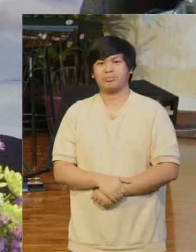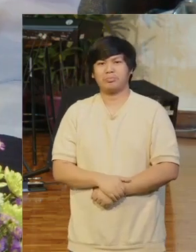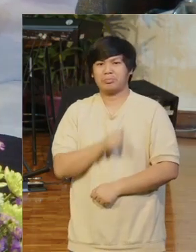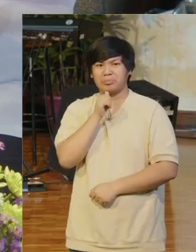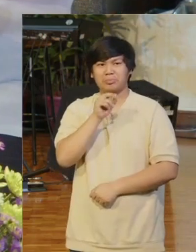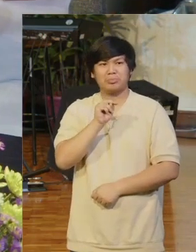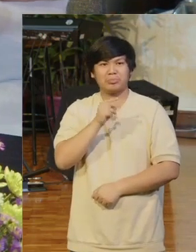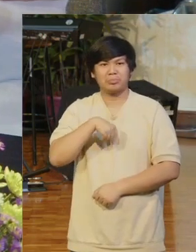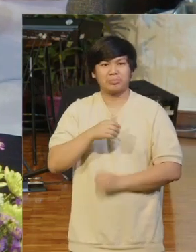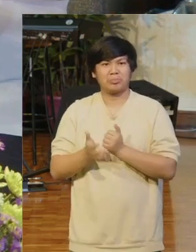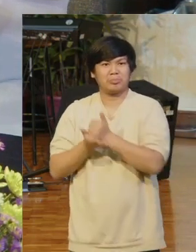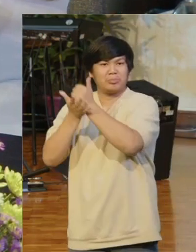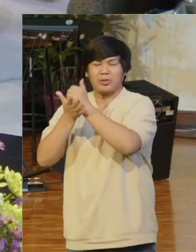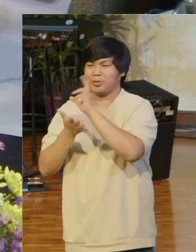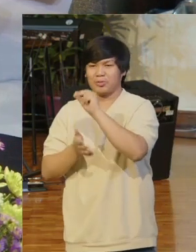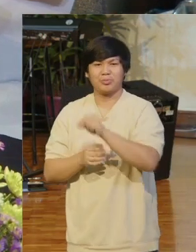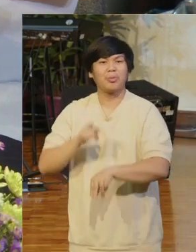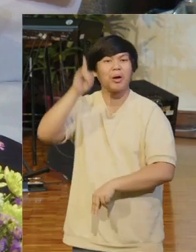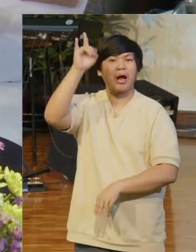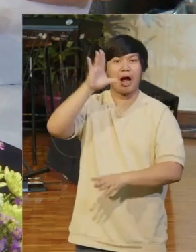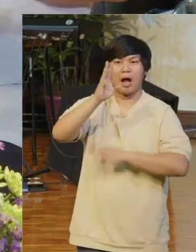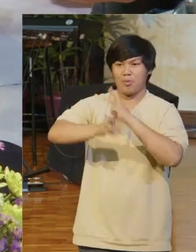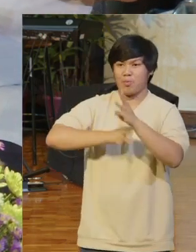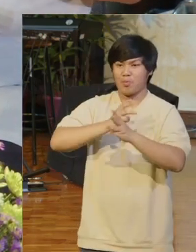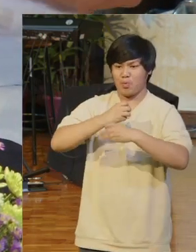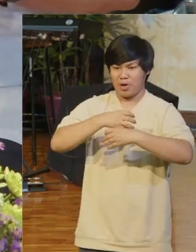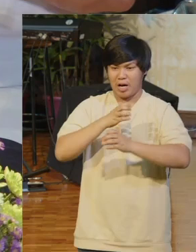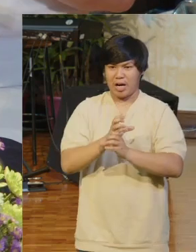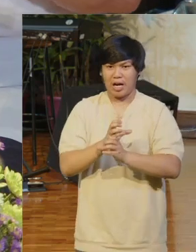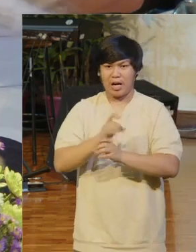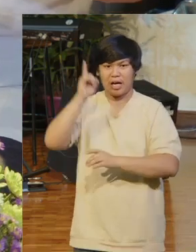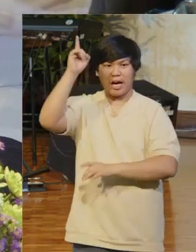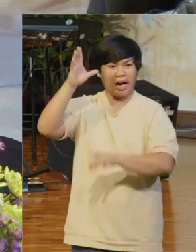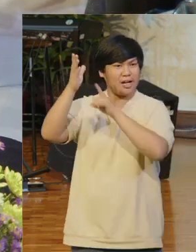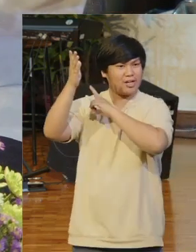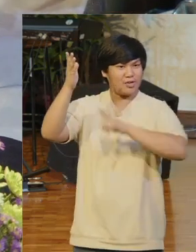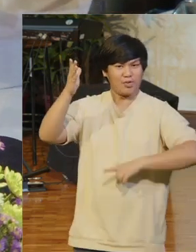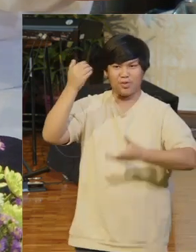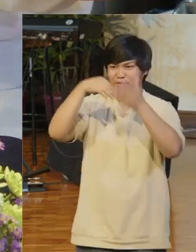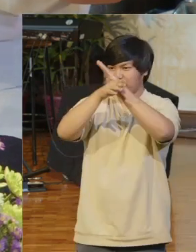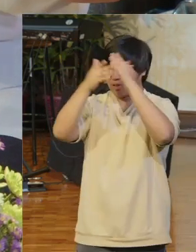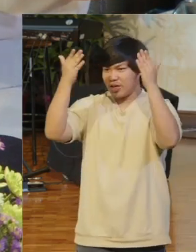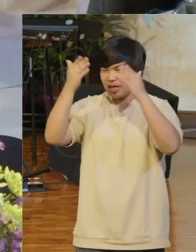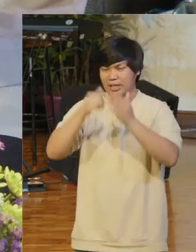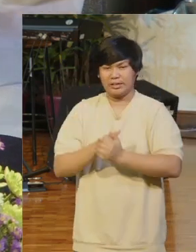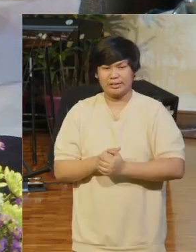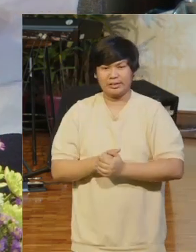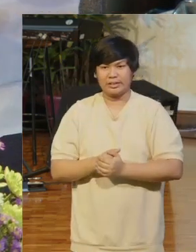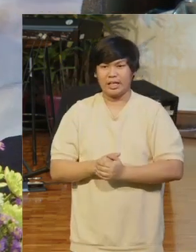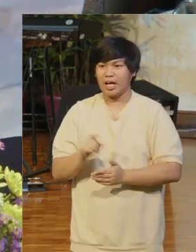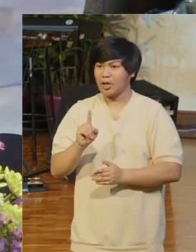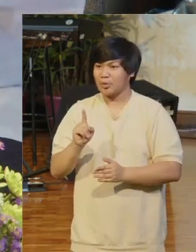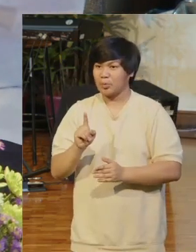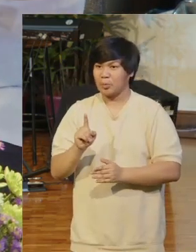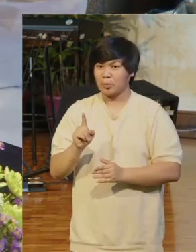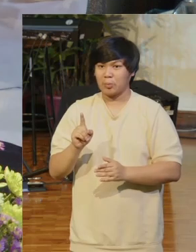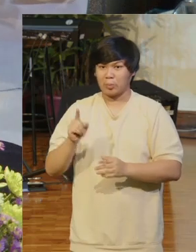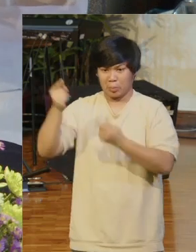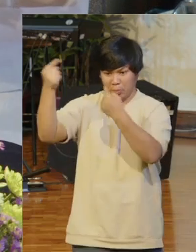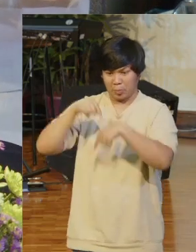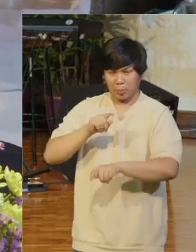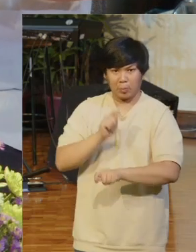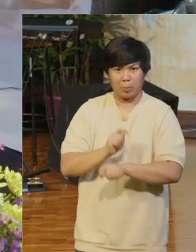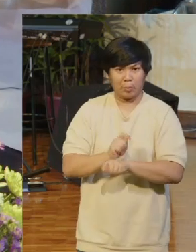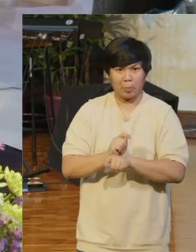17:24-25. The God who made the world and everything in it, being Lord of heaven and earth, does not live in temples made